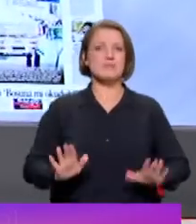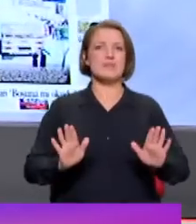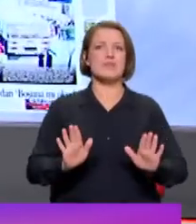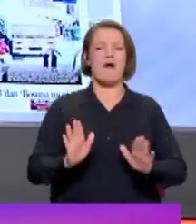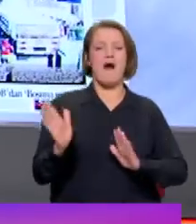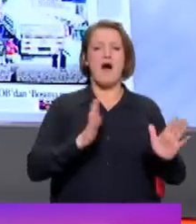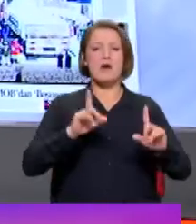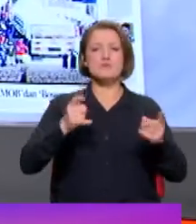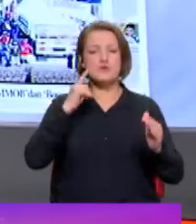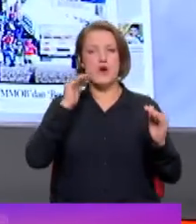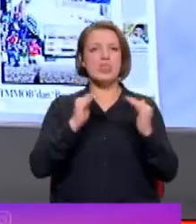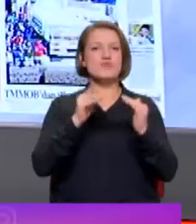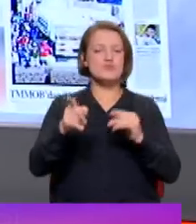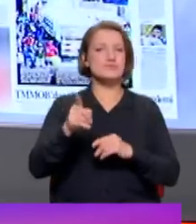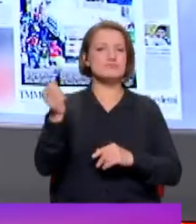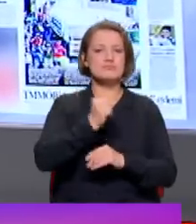arabulucu